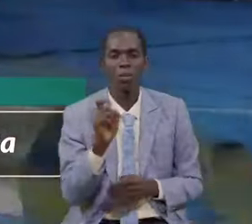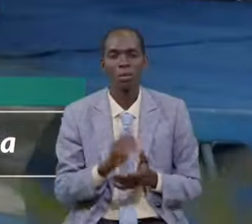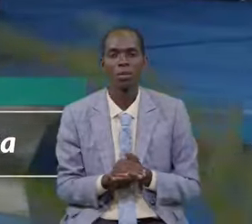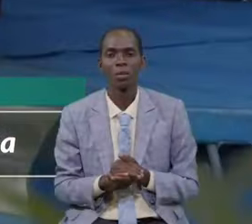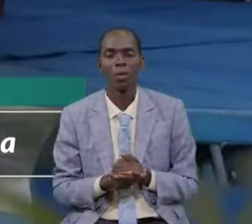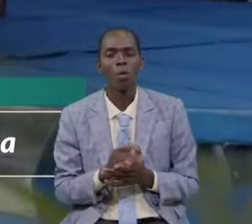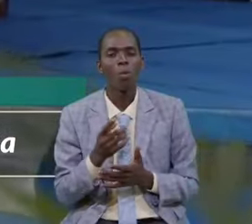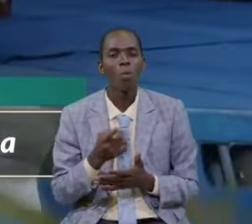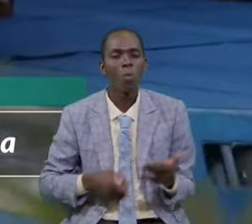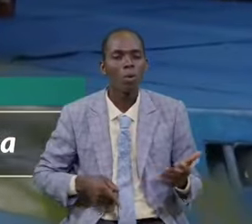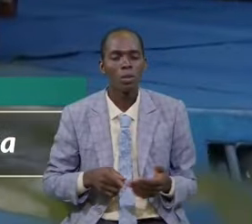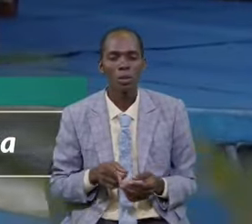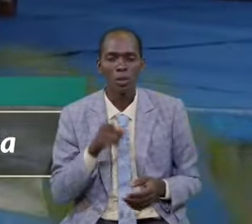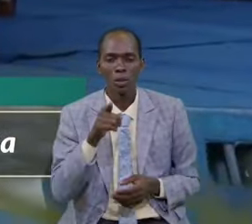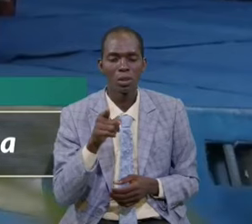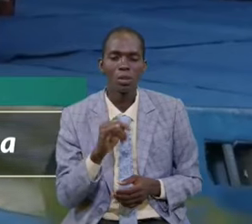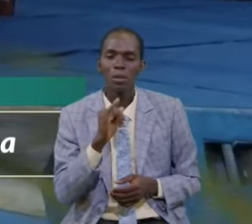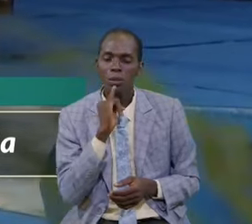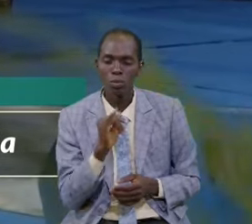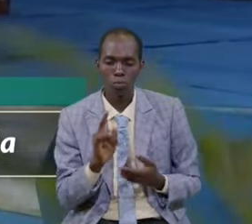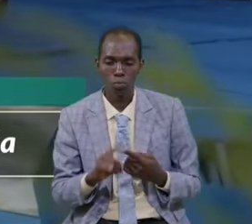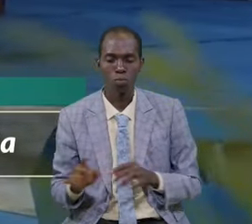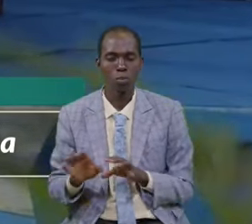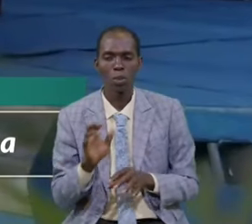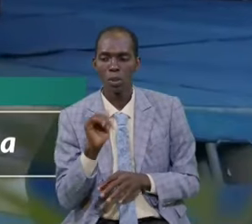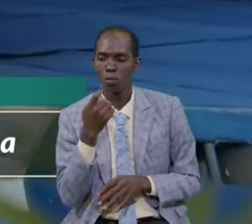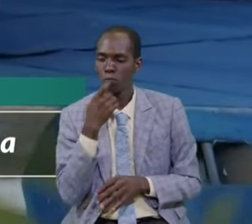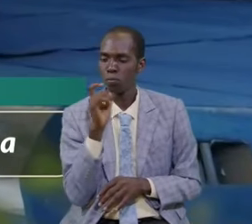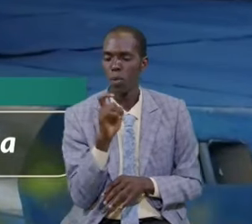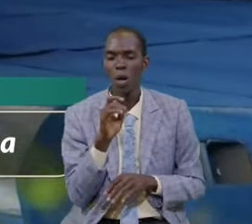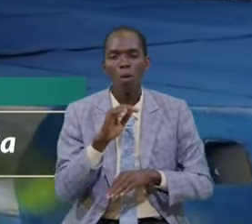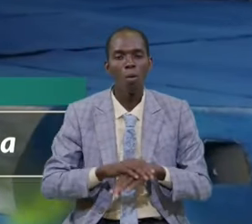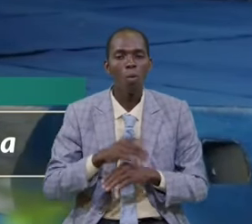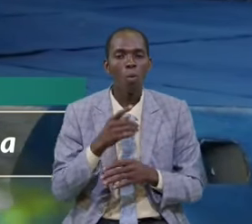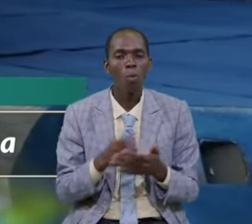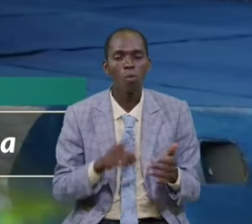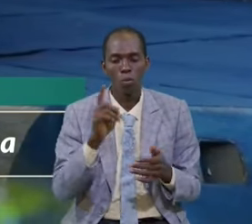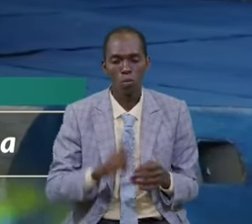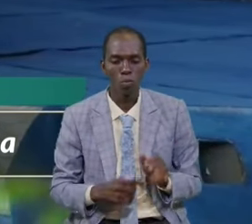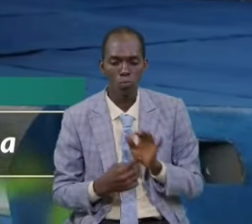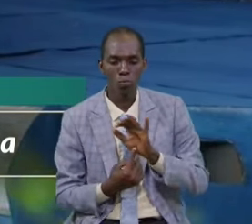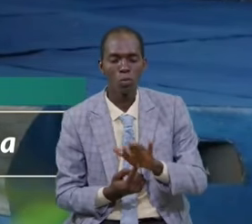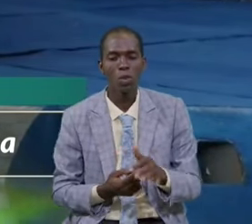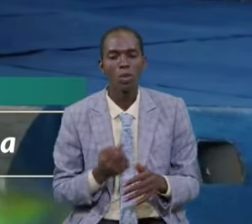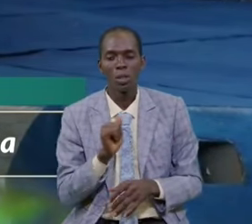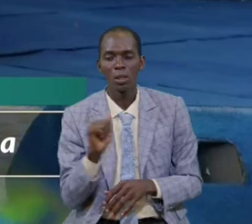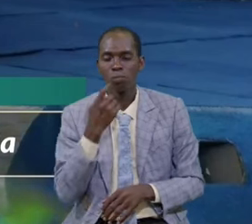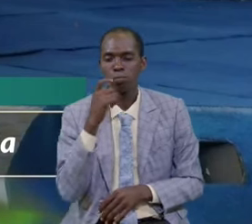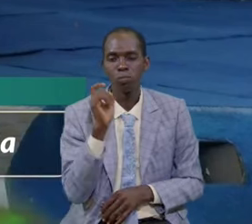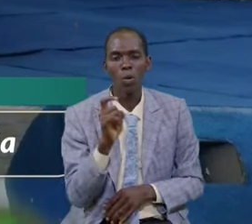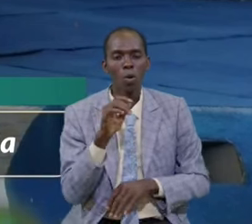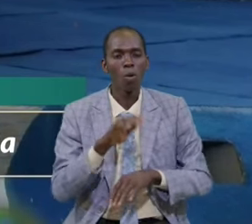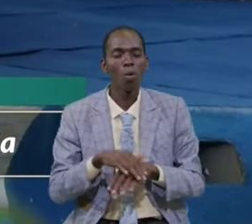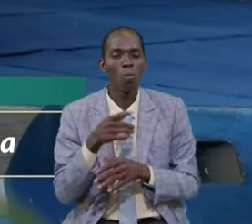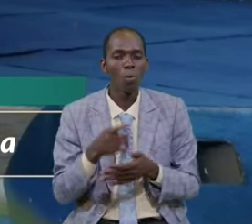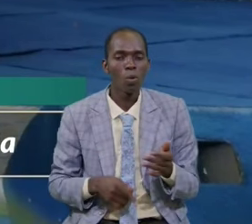L'Éternel donna ses ordres à Josué, fils de Nun, la charge, ce qu'il devait faire, la charge, ce qu'il devait être